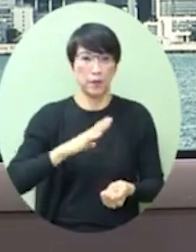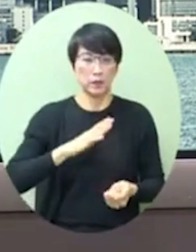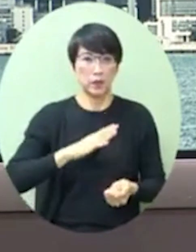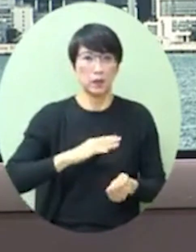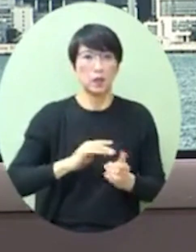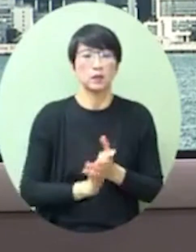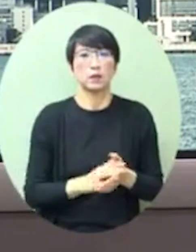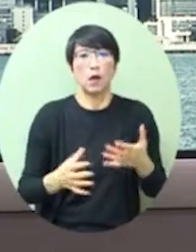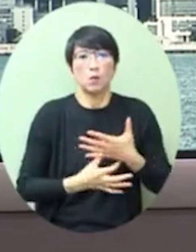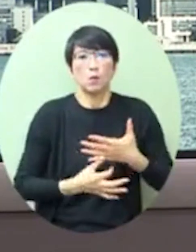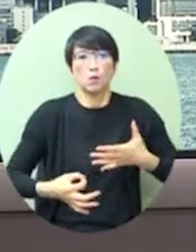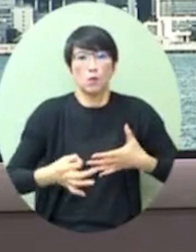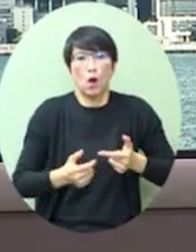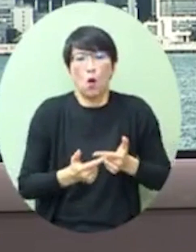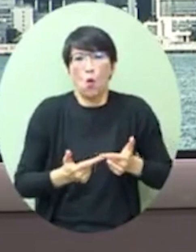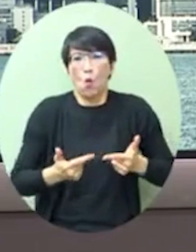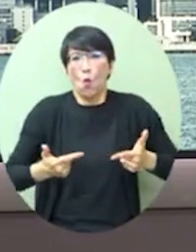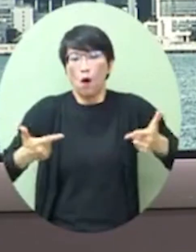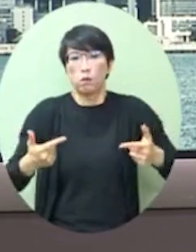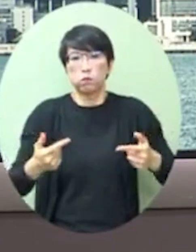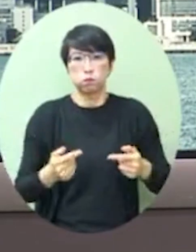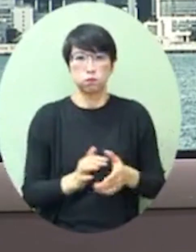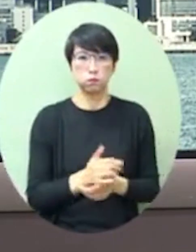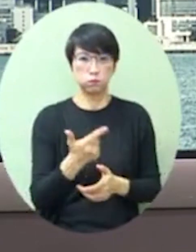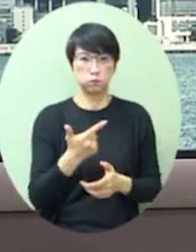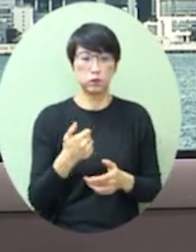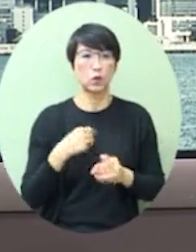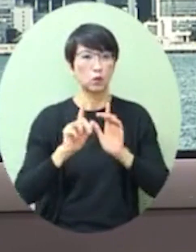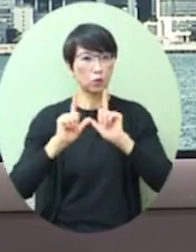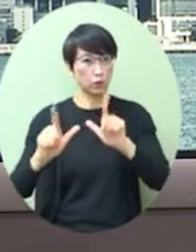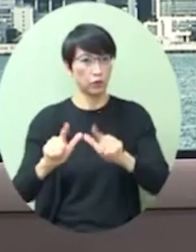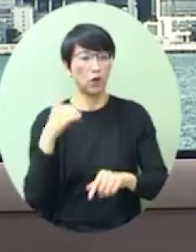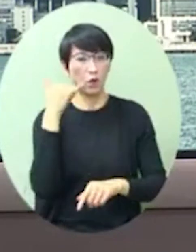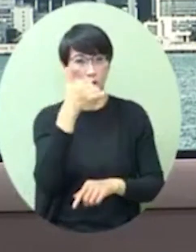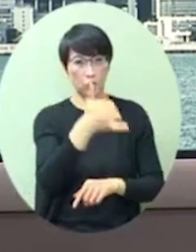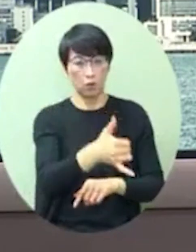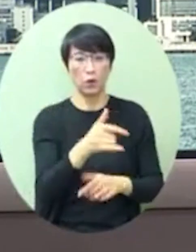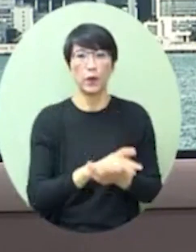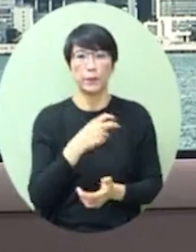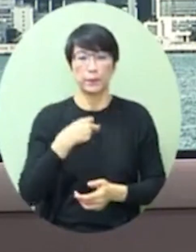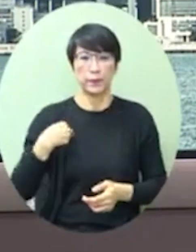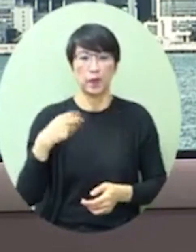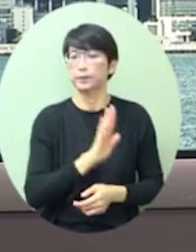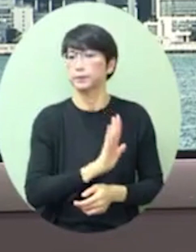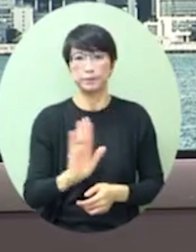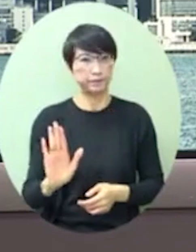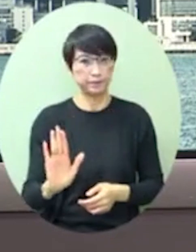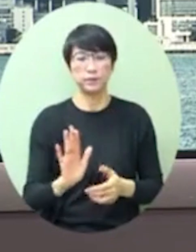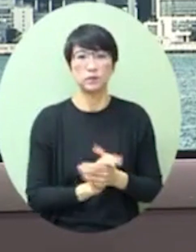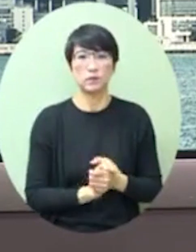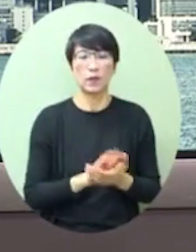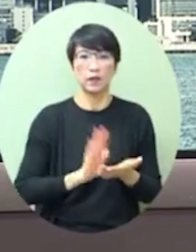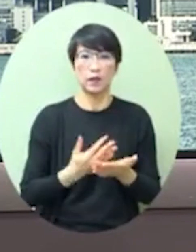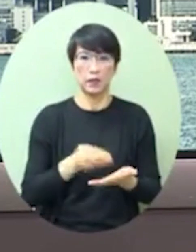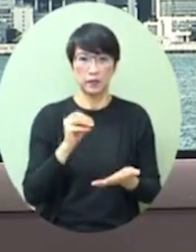转，所以回答你的提问我是不会去北京出席这个冬季奥运会，但一